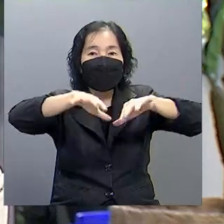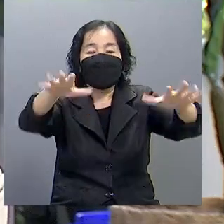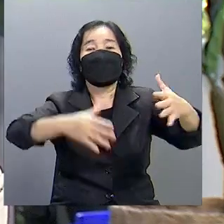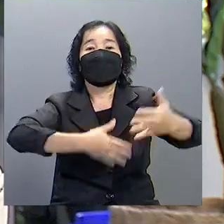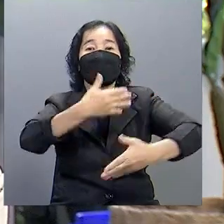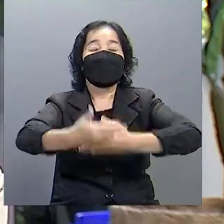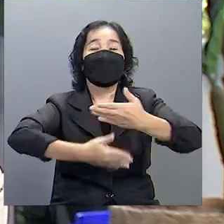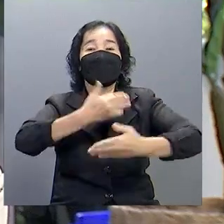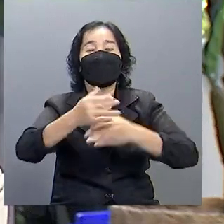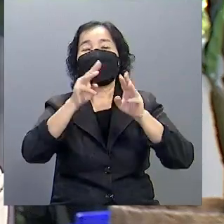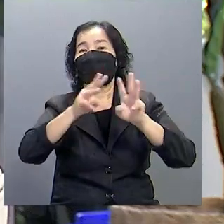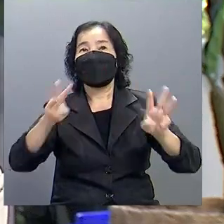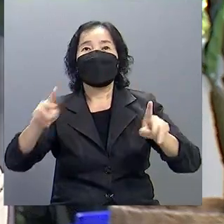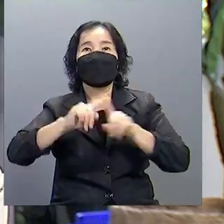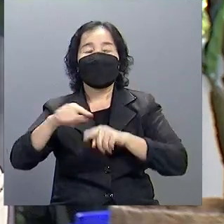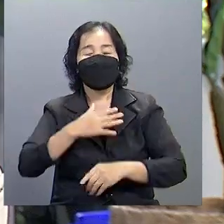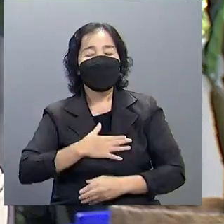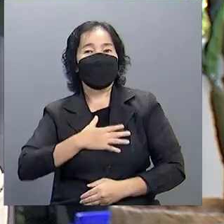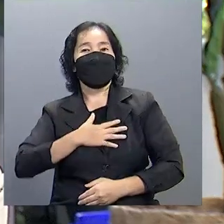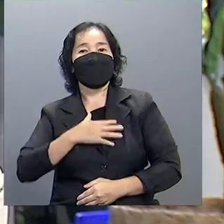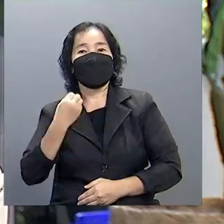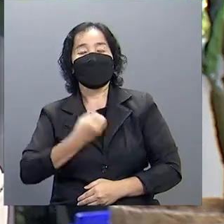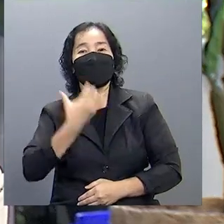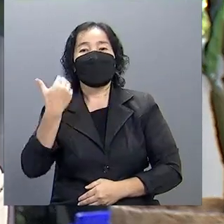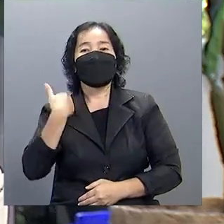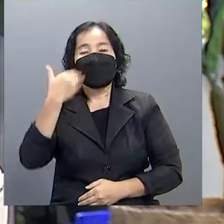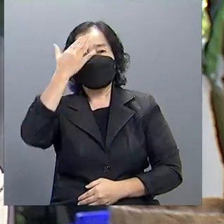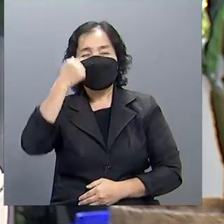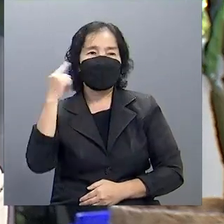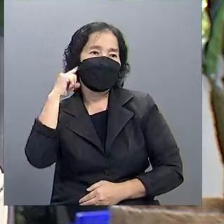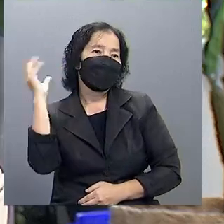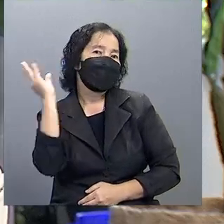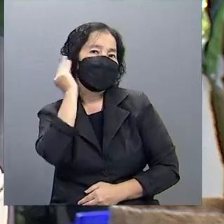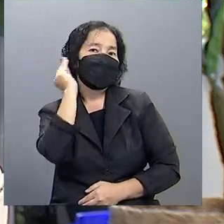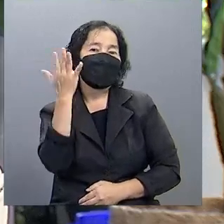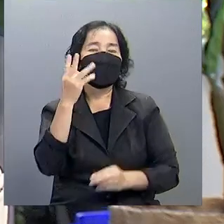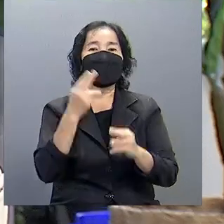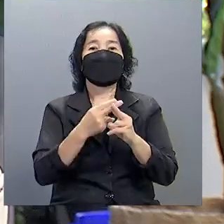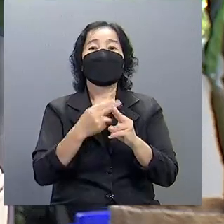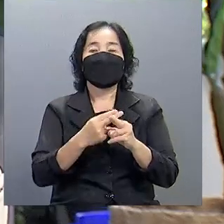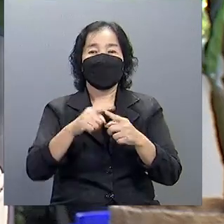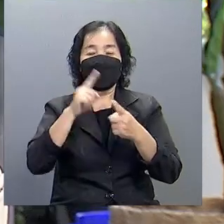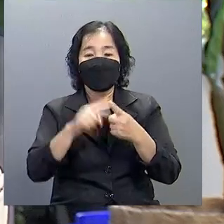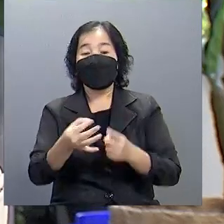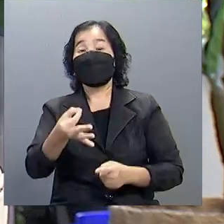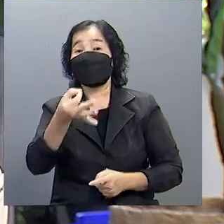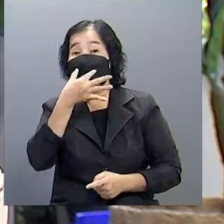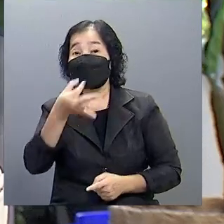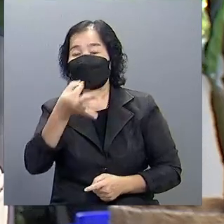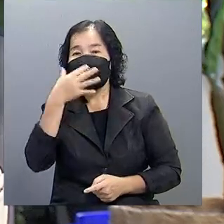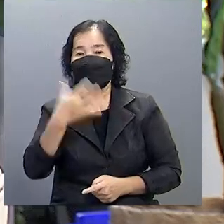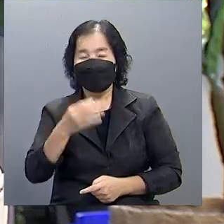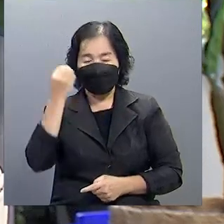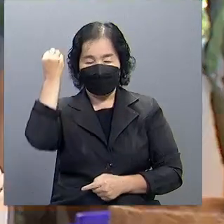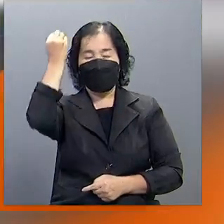ทั่วไปหรือตกใจเหมือนกันนะคะคุณผู้ชมเพราะว่าหนึ่งไม่เคยได้ยินชื่อยาชนิดนี้แต่เขาบอกว่ากินไปเนี่ยนะฮะเกิดอาการมึนเมาแล้วมี